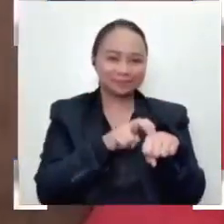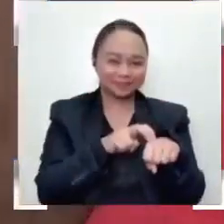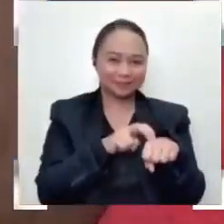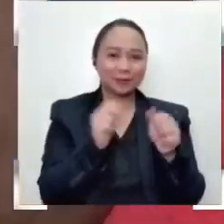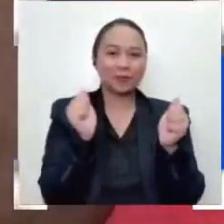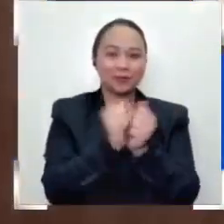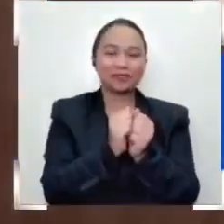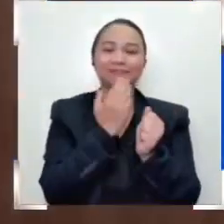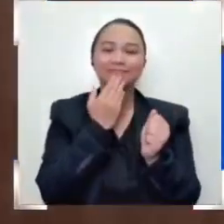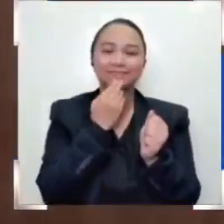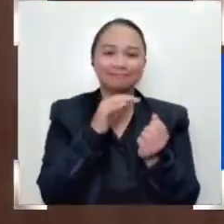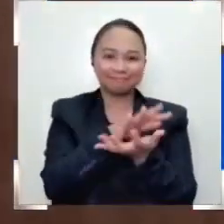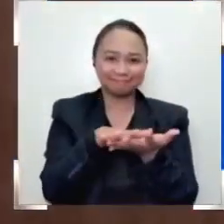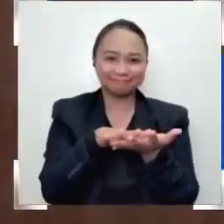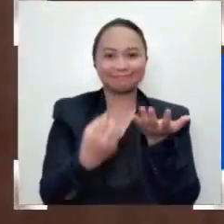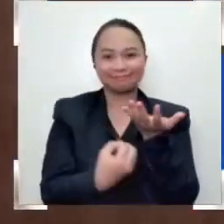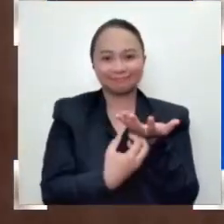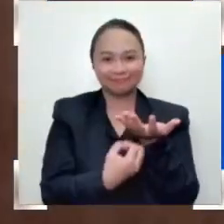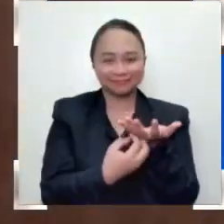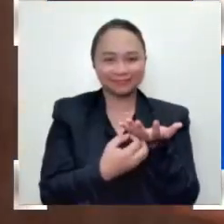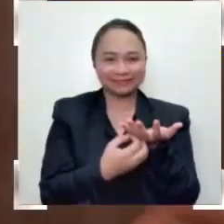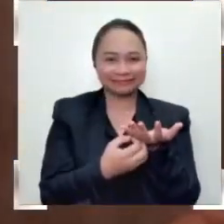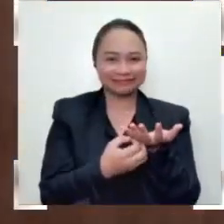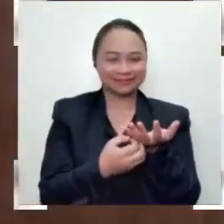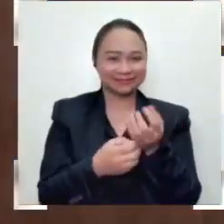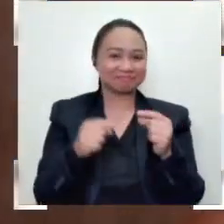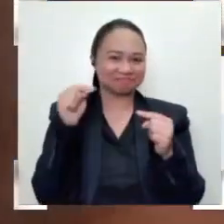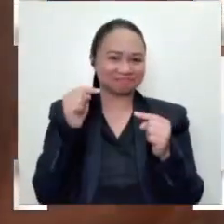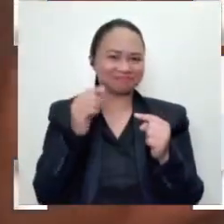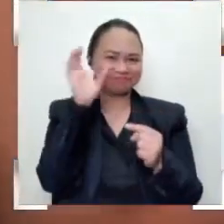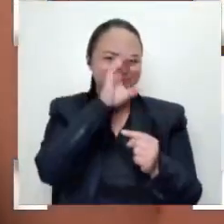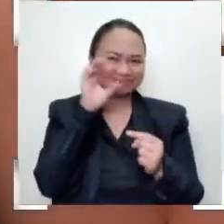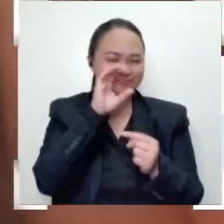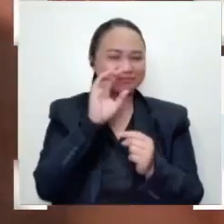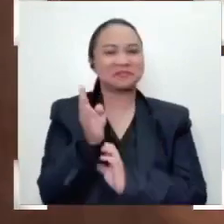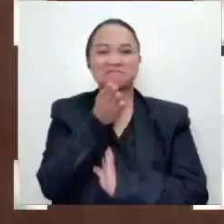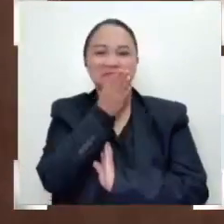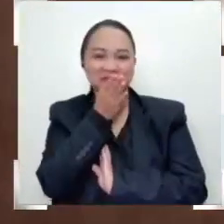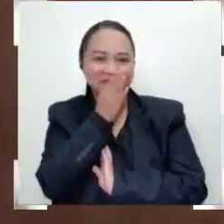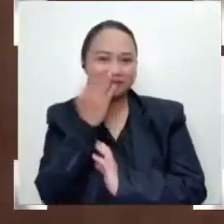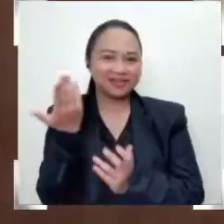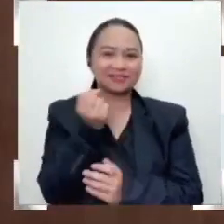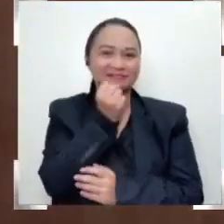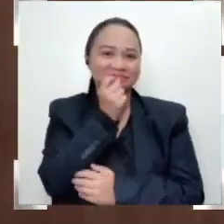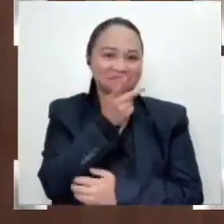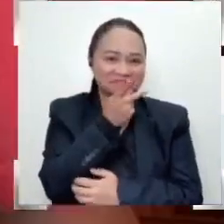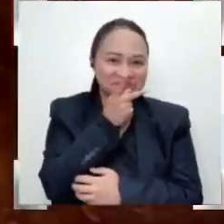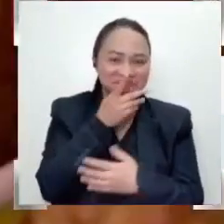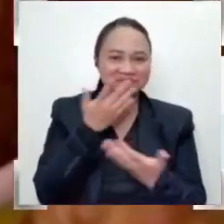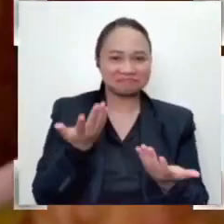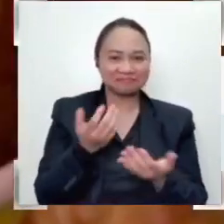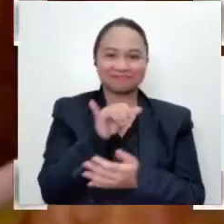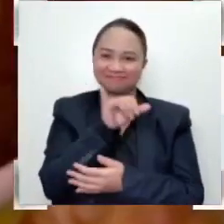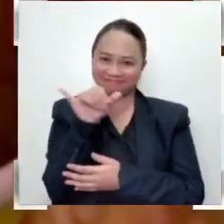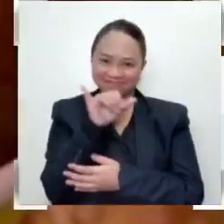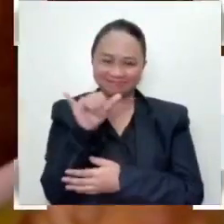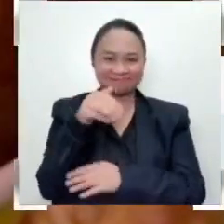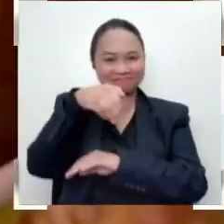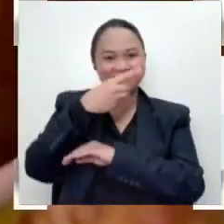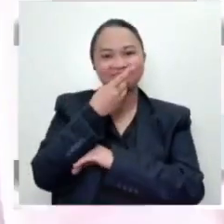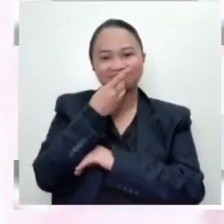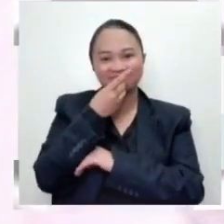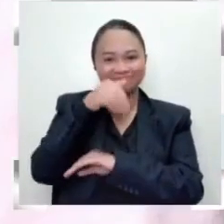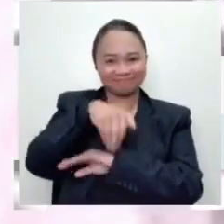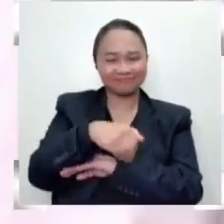mga trabahador. Ginagawa na po nilang almusal, merienda. Tapos pag-uwi naman po, ginagawa po nilang hapunan. Sa isang tindahan, 30